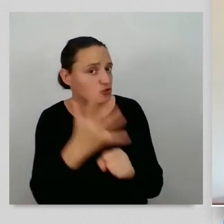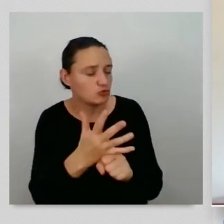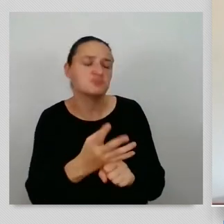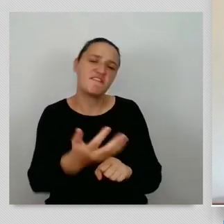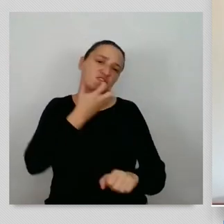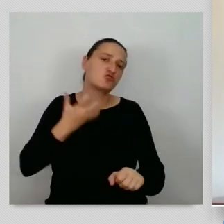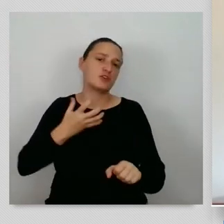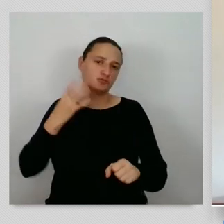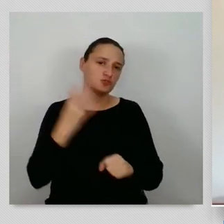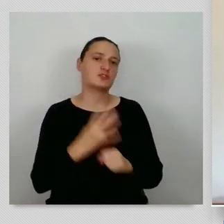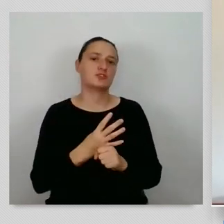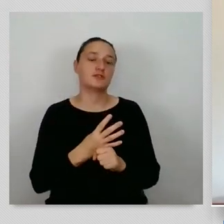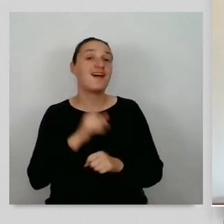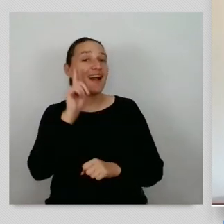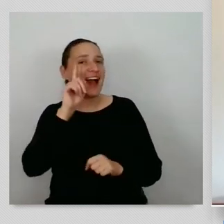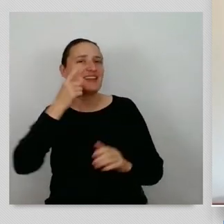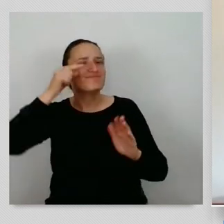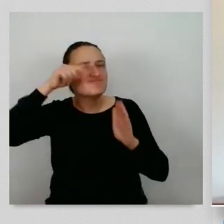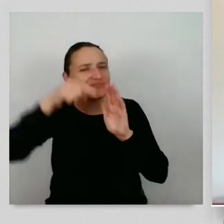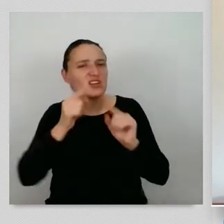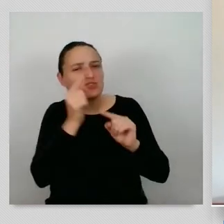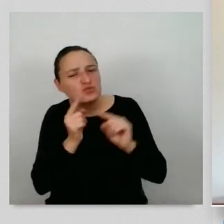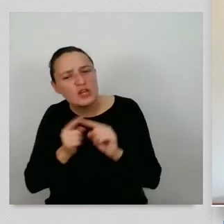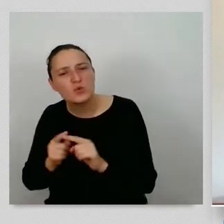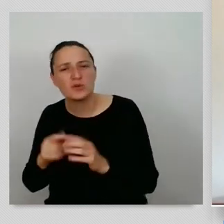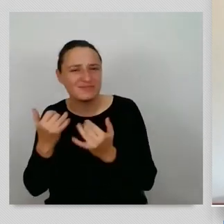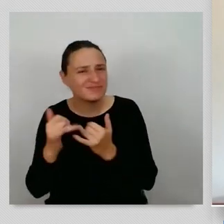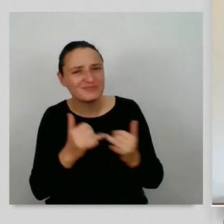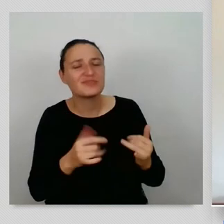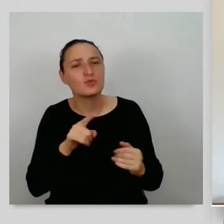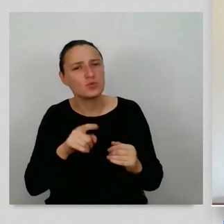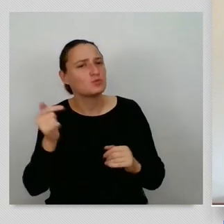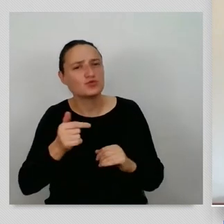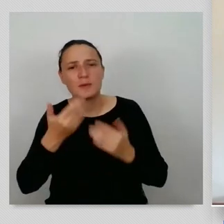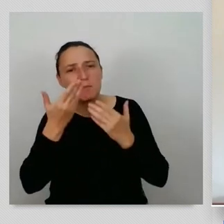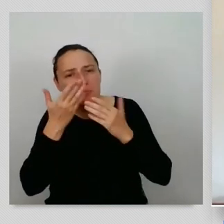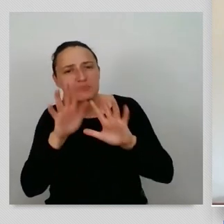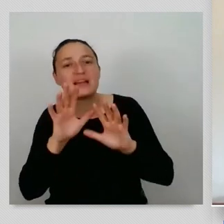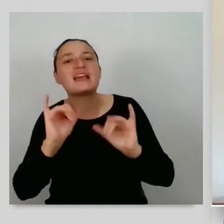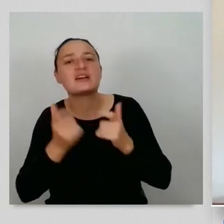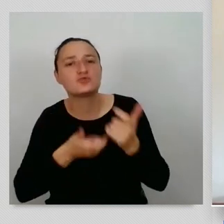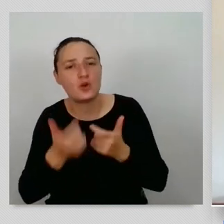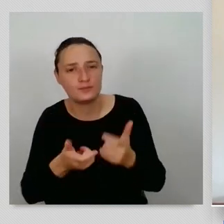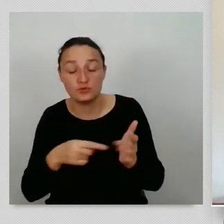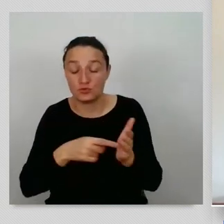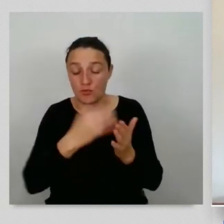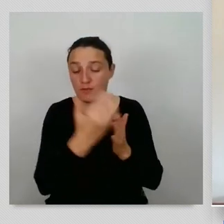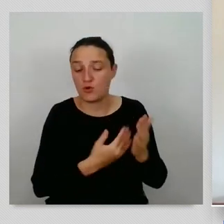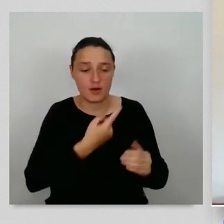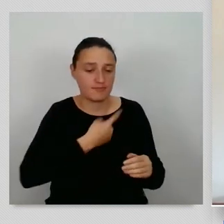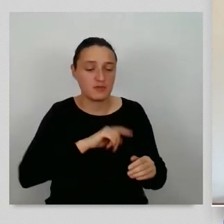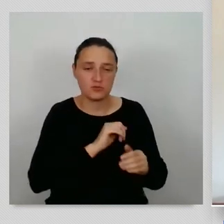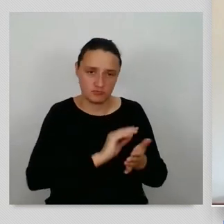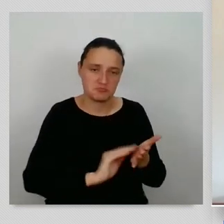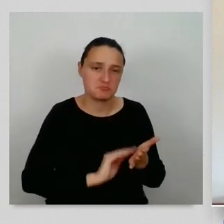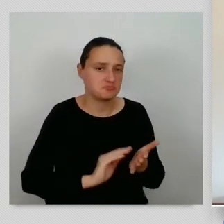Oczywiście diabeł tkwi w szczegółach i oczywiście trzeba powiedzieć, jak to zrobić i to również jest w naszym programie.